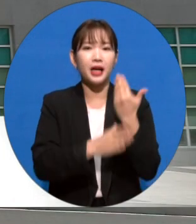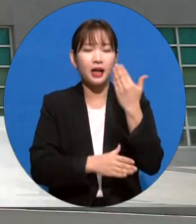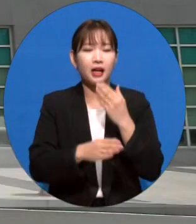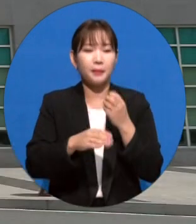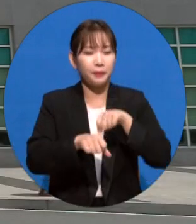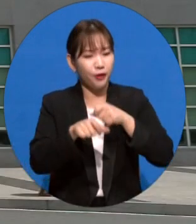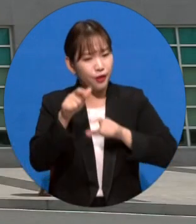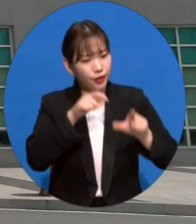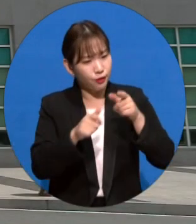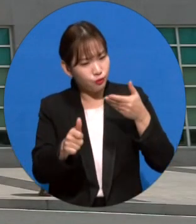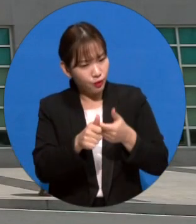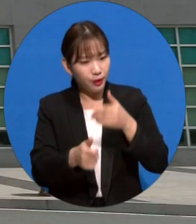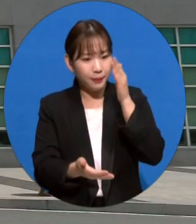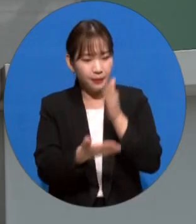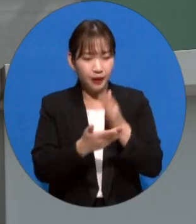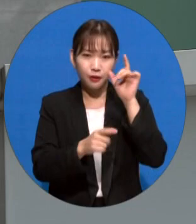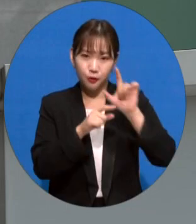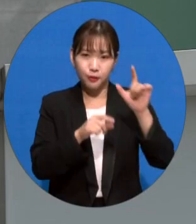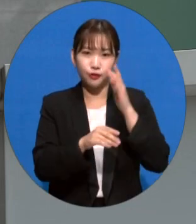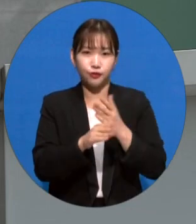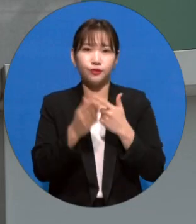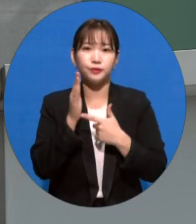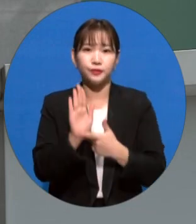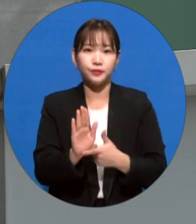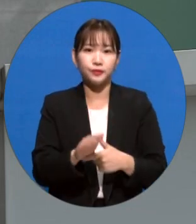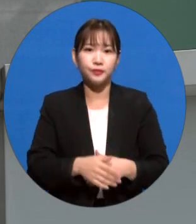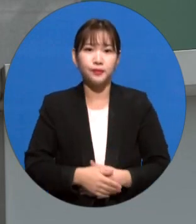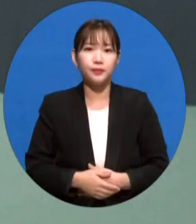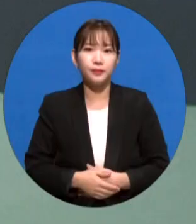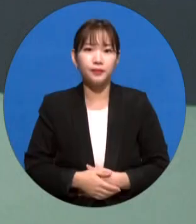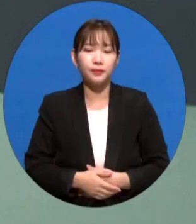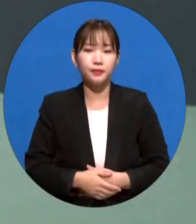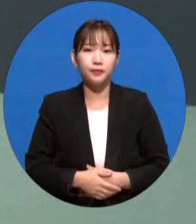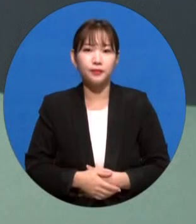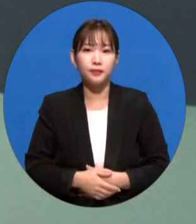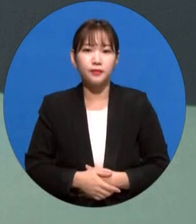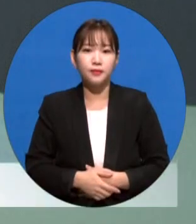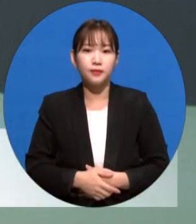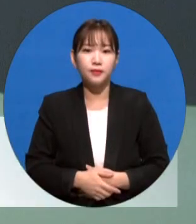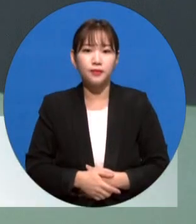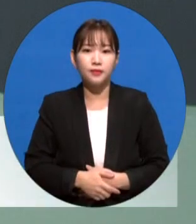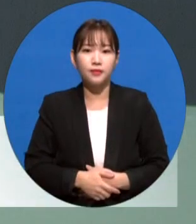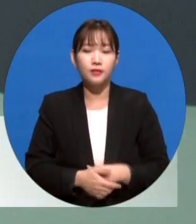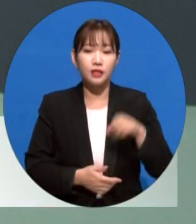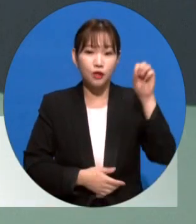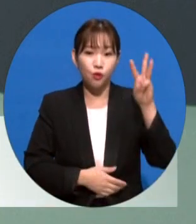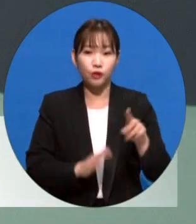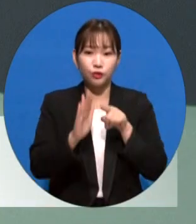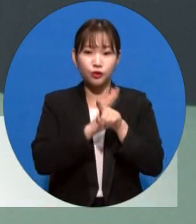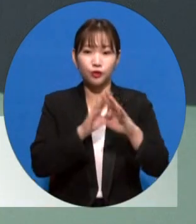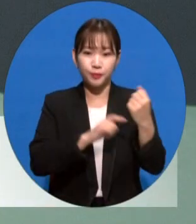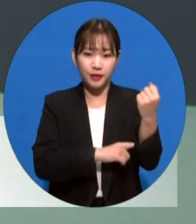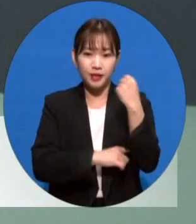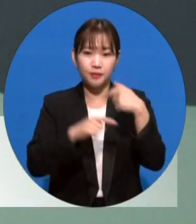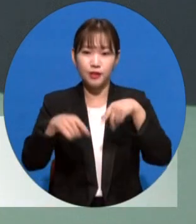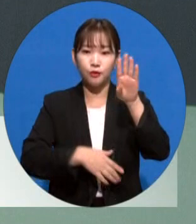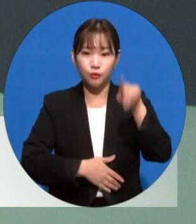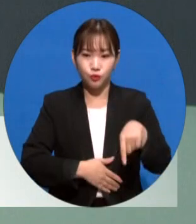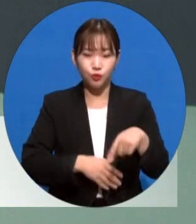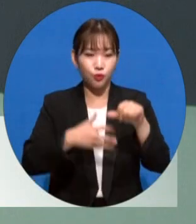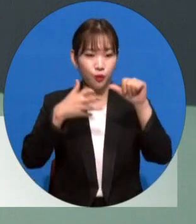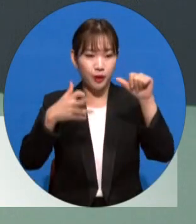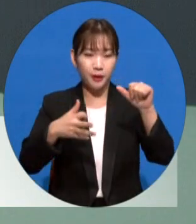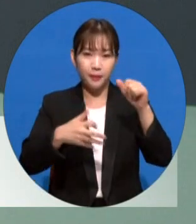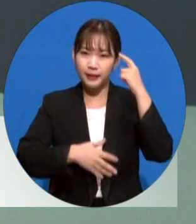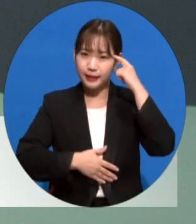가중 처벌을 검토하고 있는 것으로 알려졌습니다. 광주를 찾은 국민의힘 지도부가